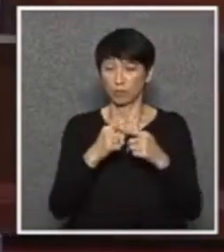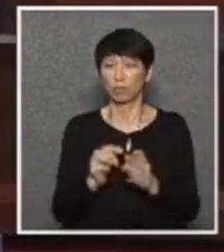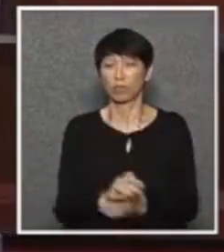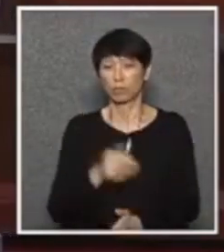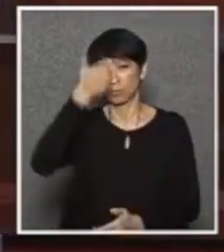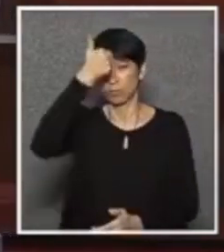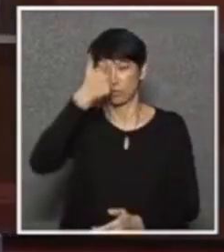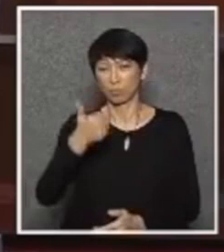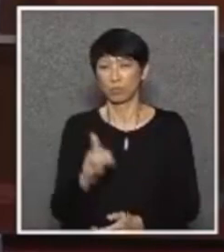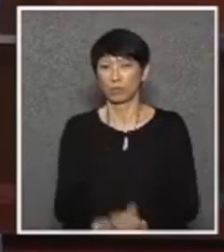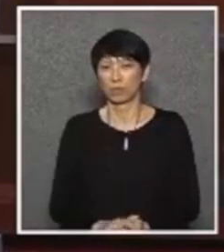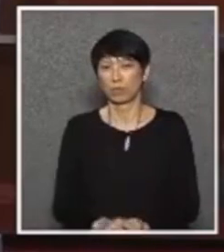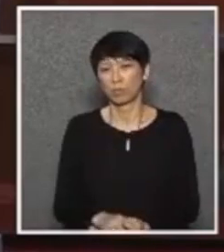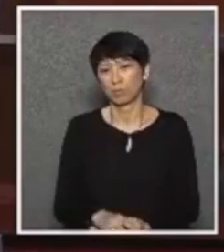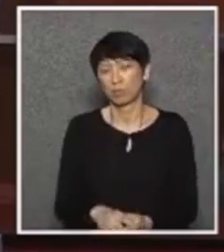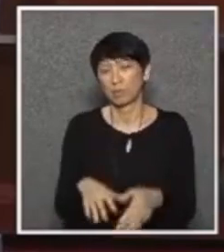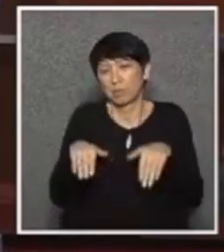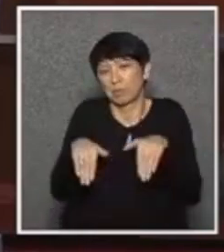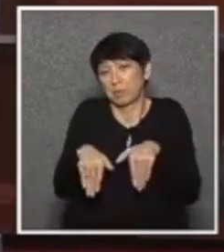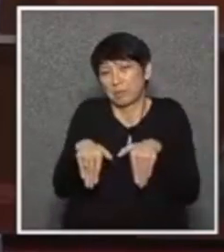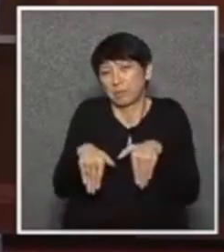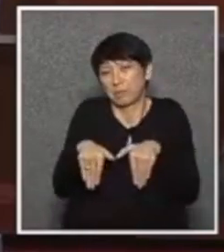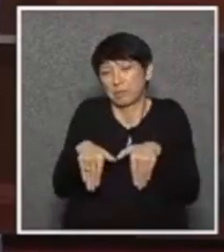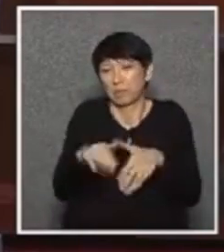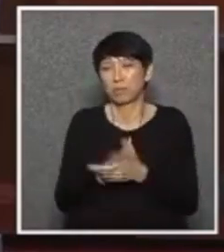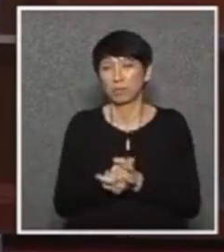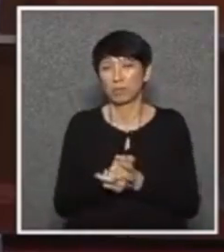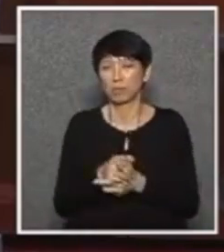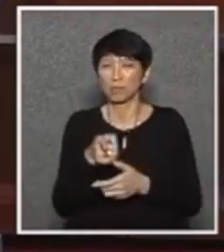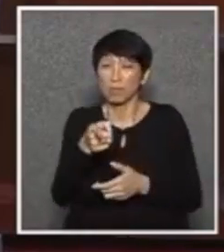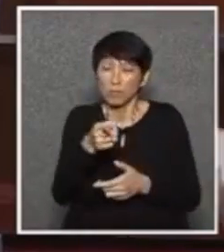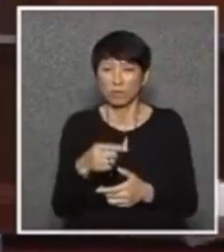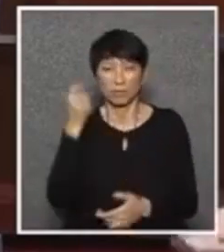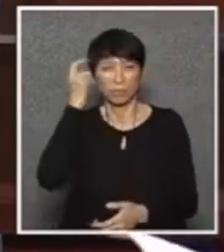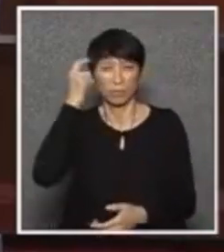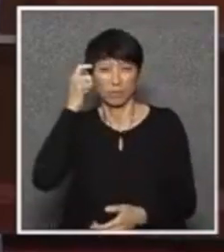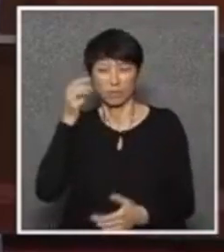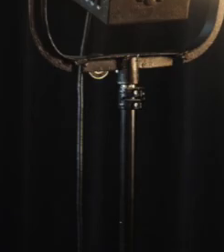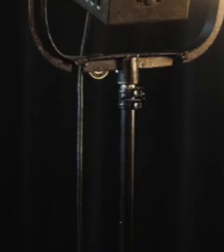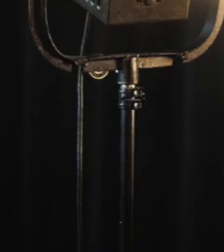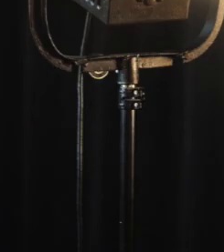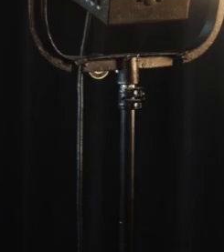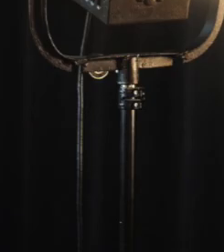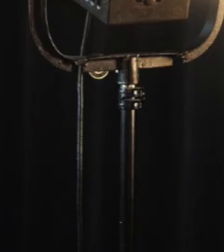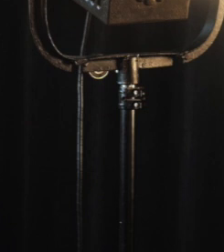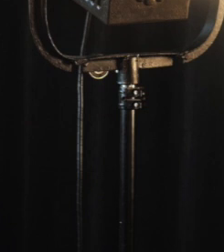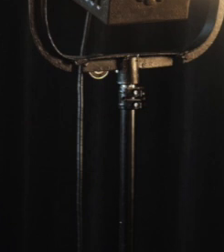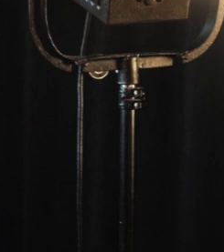樣暗春，所以你是食滑了香港人。主席，本人謹此陳辭。